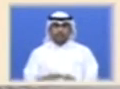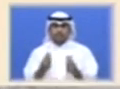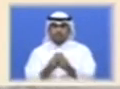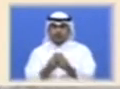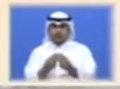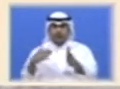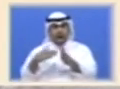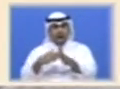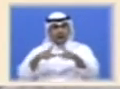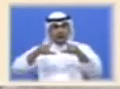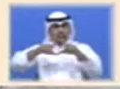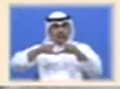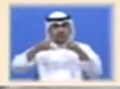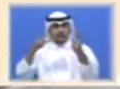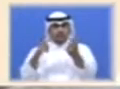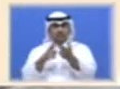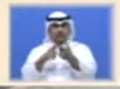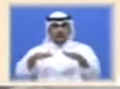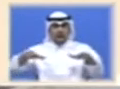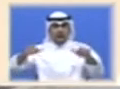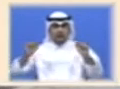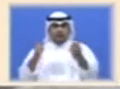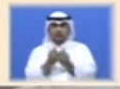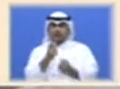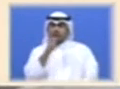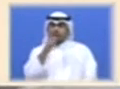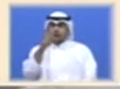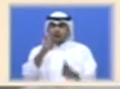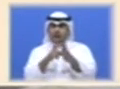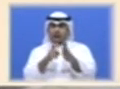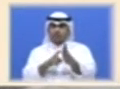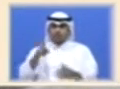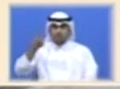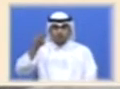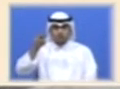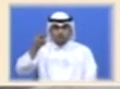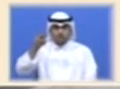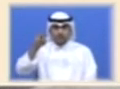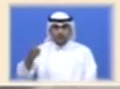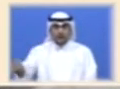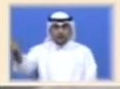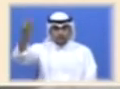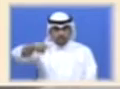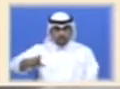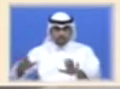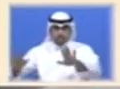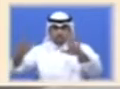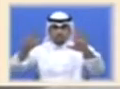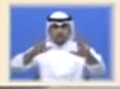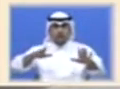وانتهت اللجنة إلى أن يكون يوم الأحد موعدا نهائيا